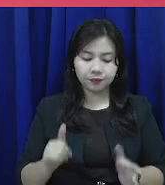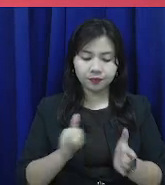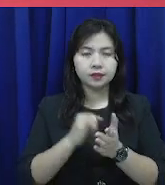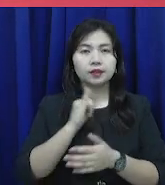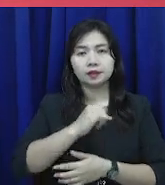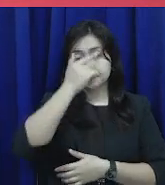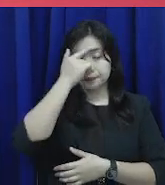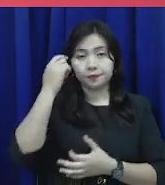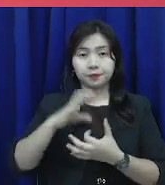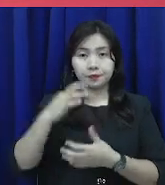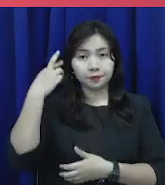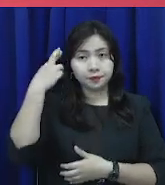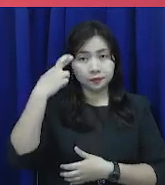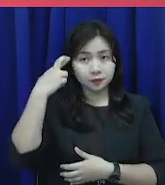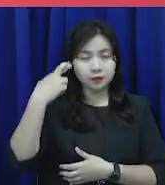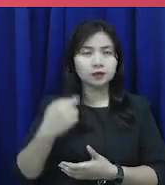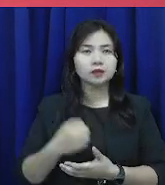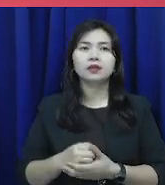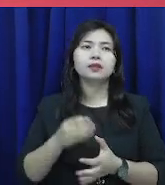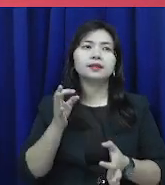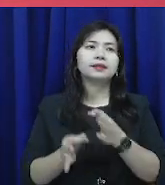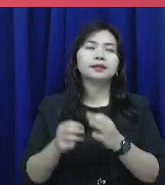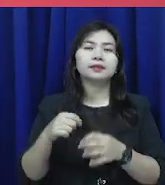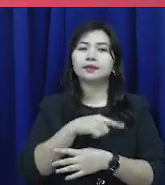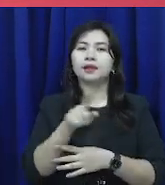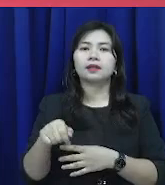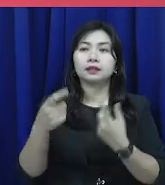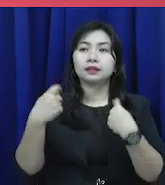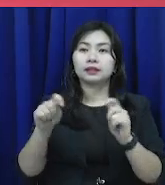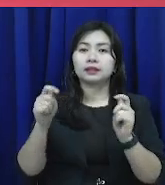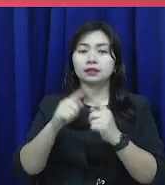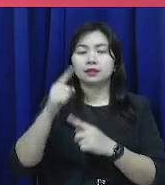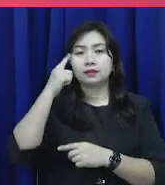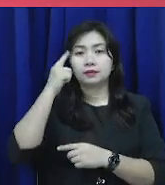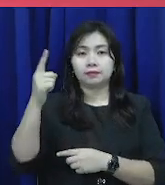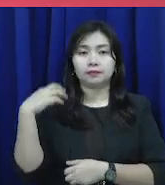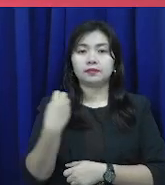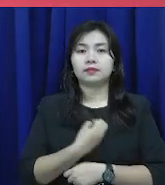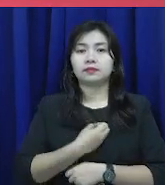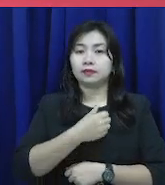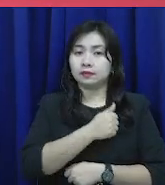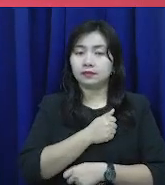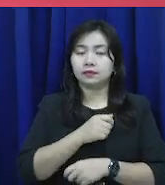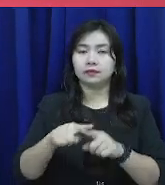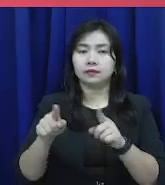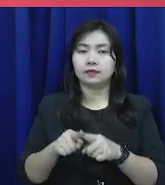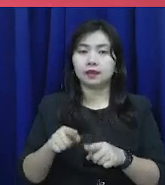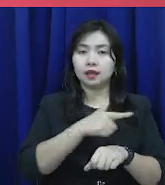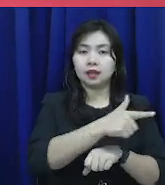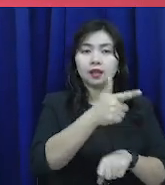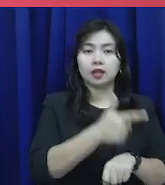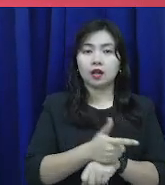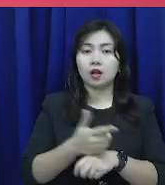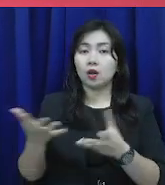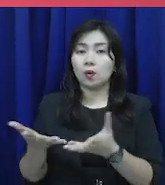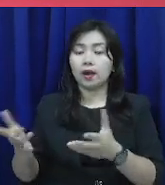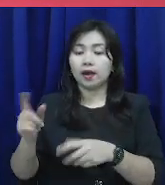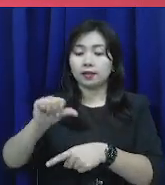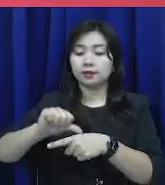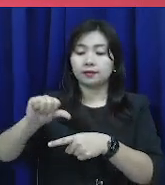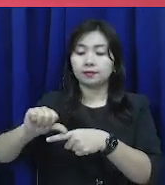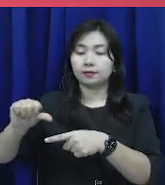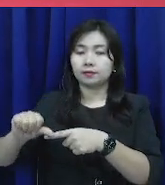reason na when when if we're going to consider ourselves as the ground where this seed has to